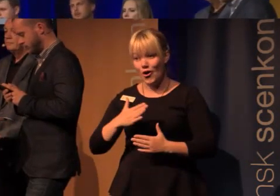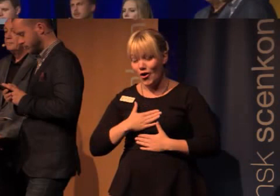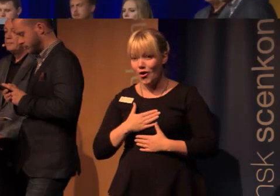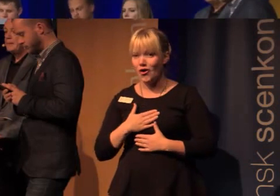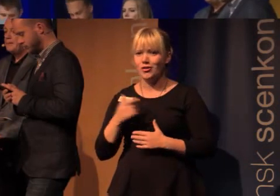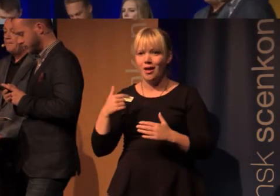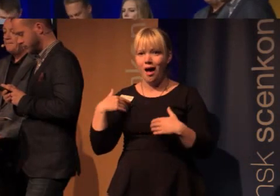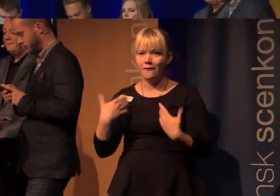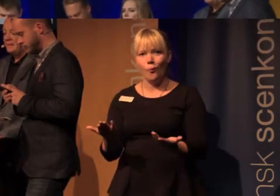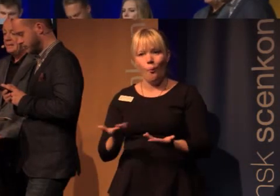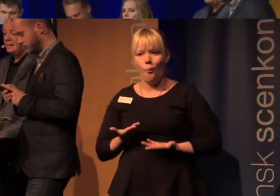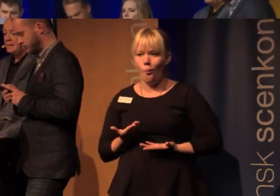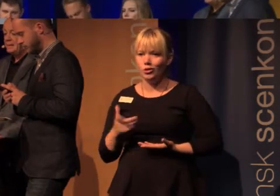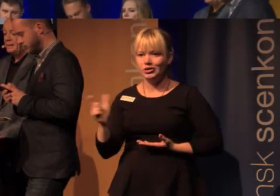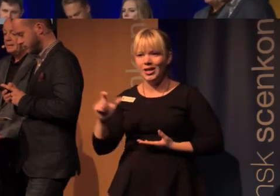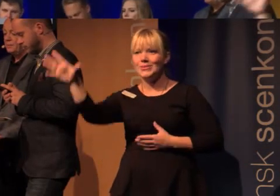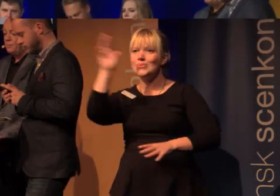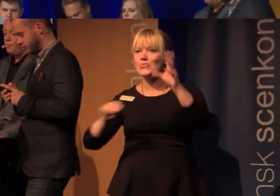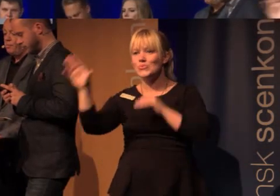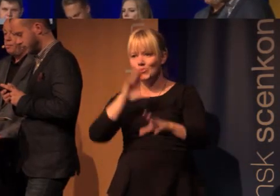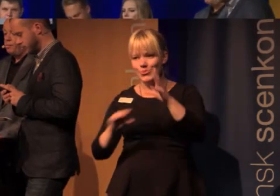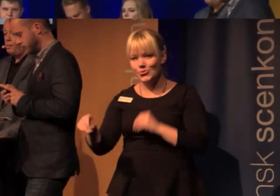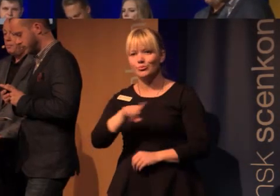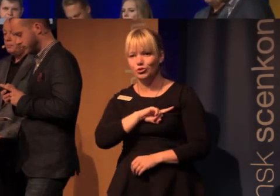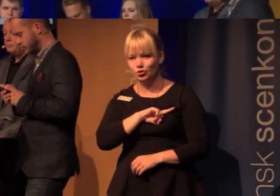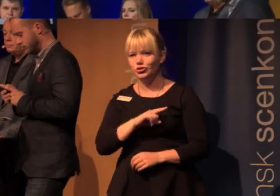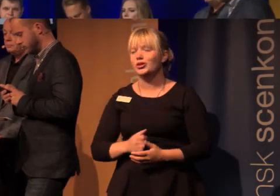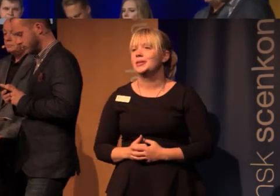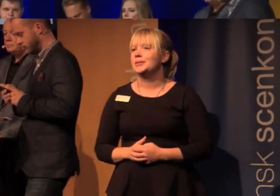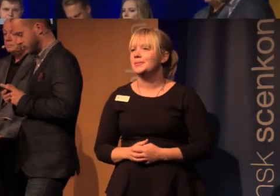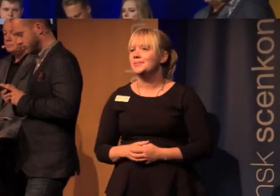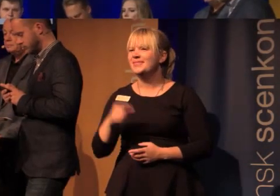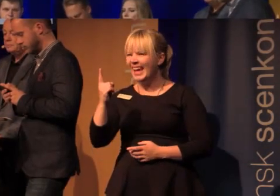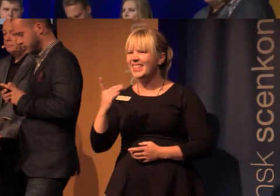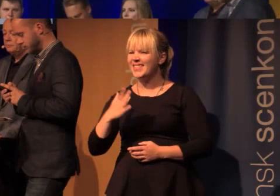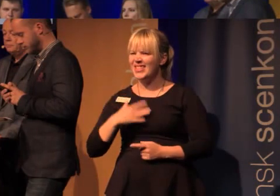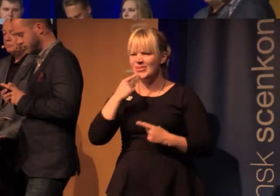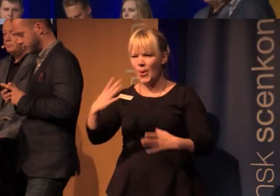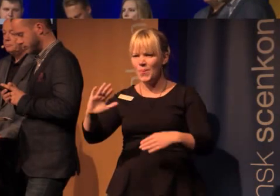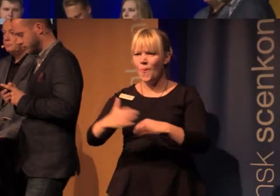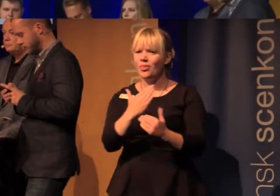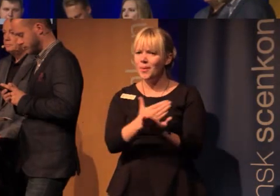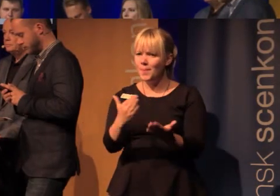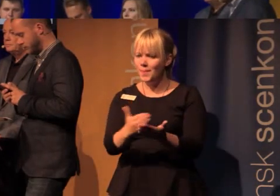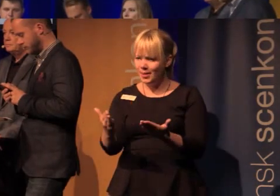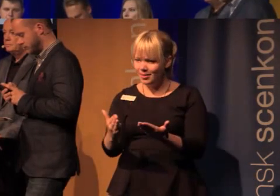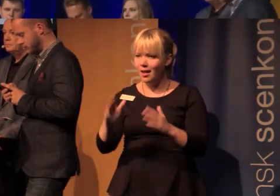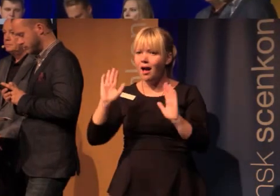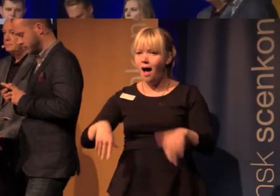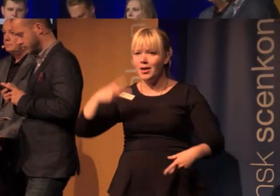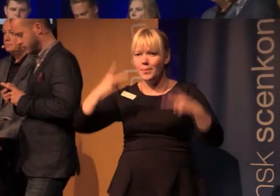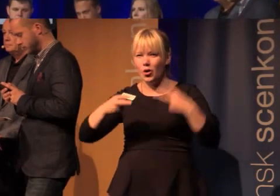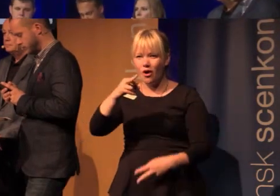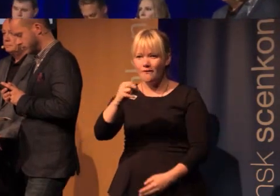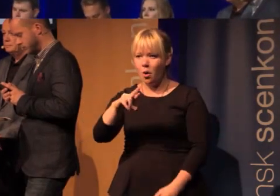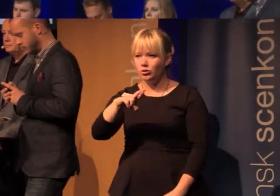åtminstone hunnit tagit del av. Och en sak som jag tänkte bara kort återge. Det var en debatt på biografen Roxy